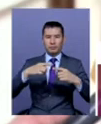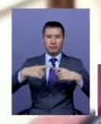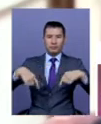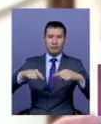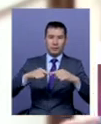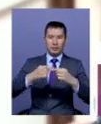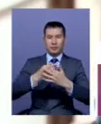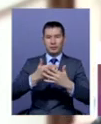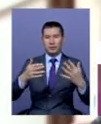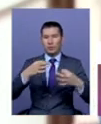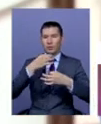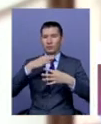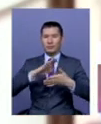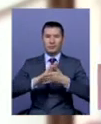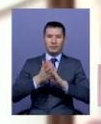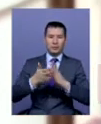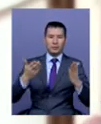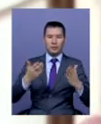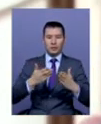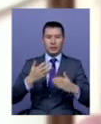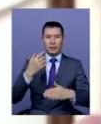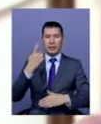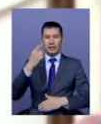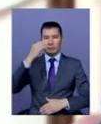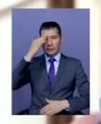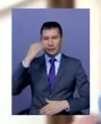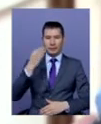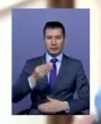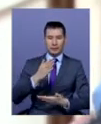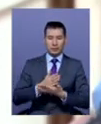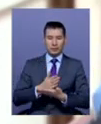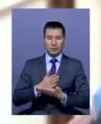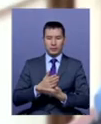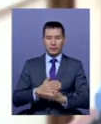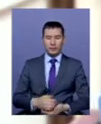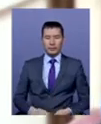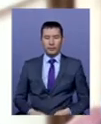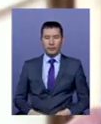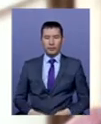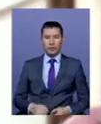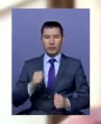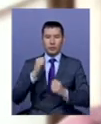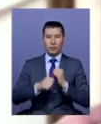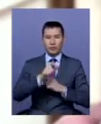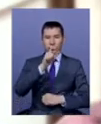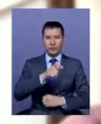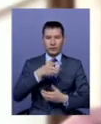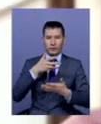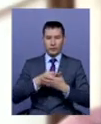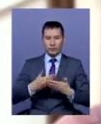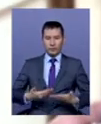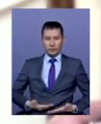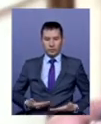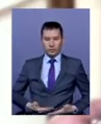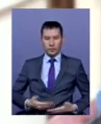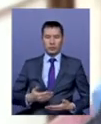қандай жағдаймен алып шыққандығына бір баға беретін кезең бұл 25 жыл деген өздеріңіз білесіздер. Әрбір адамның өзінің өмірі өткен сайында